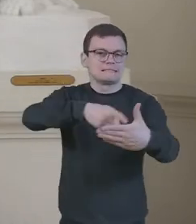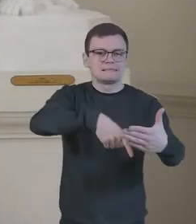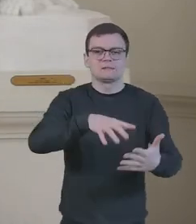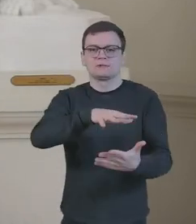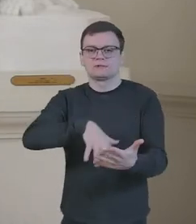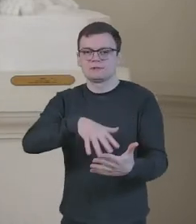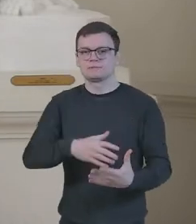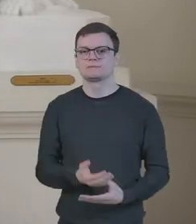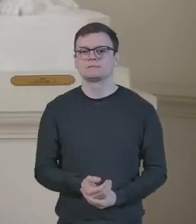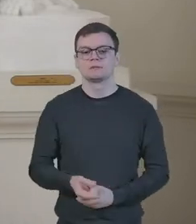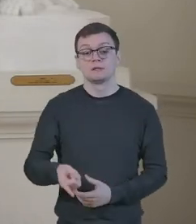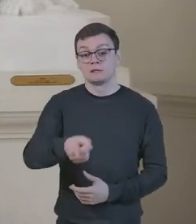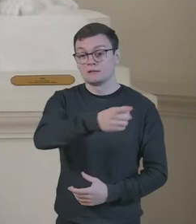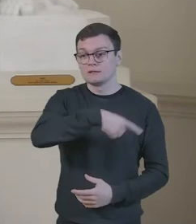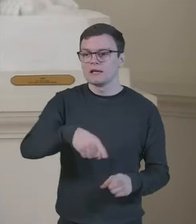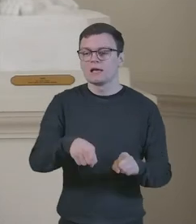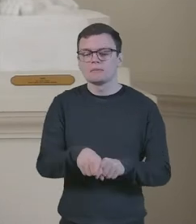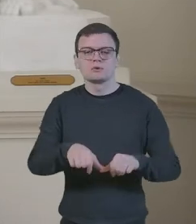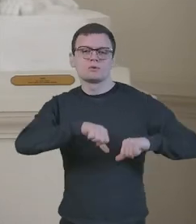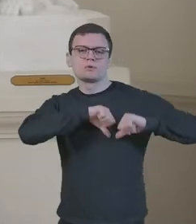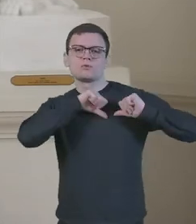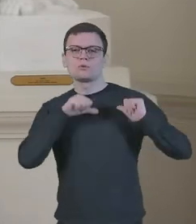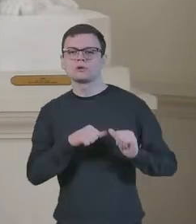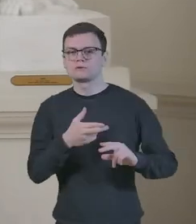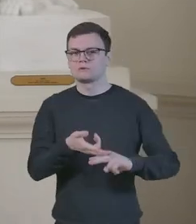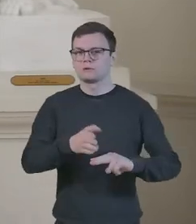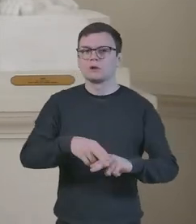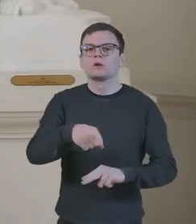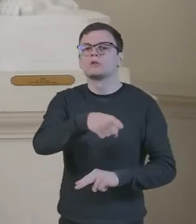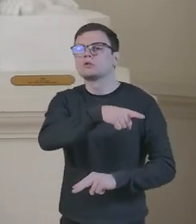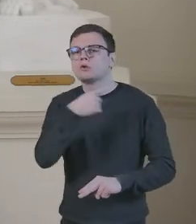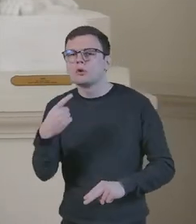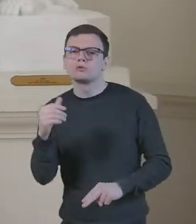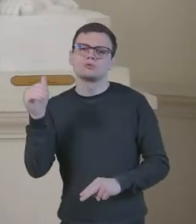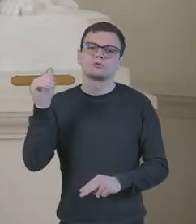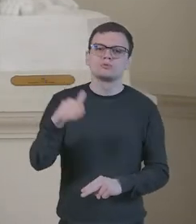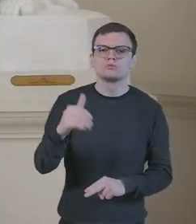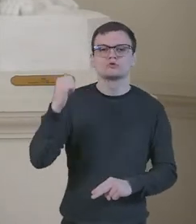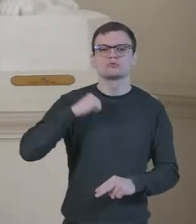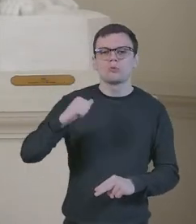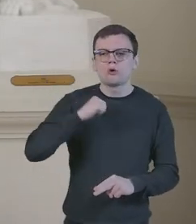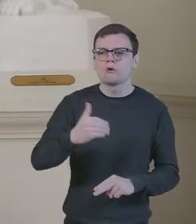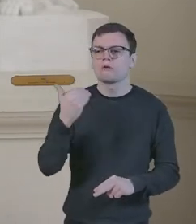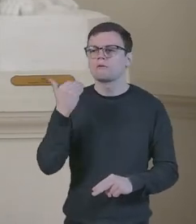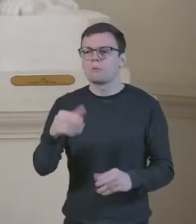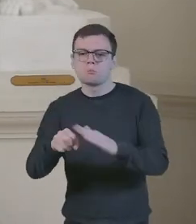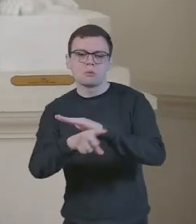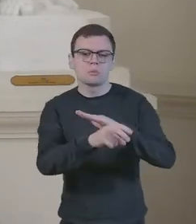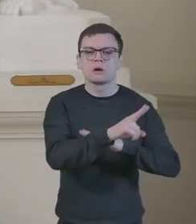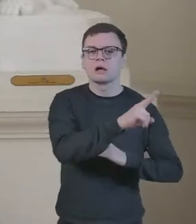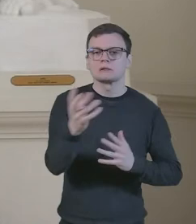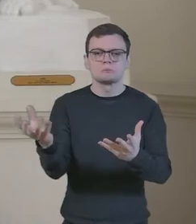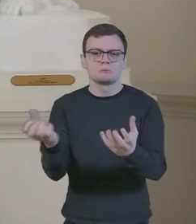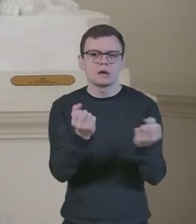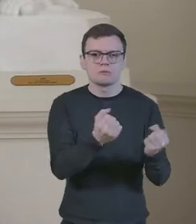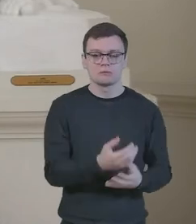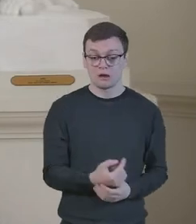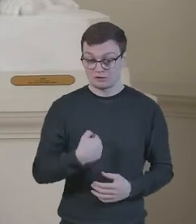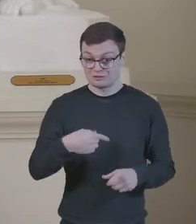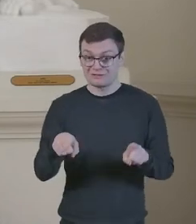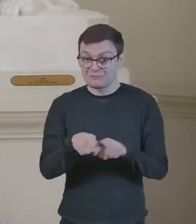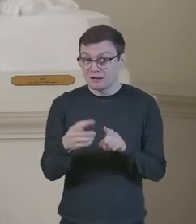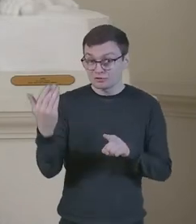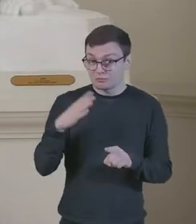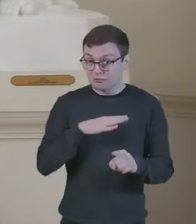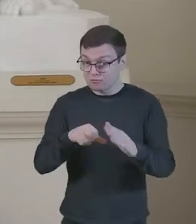visuomet kliaujamės. Jūs šiandien parodėte šitą dosnumą tuo, kad